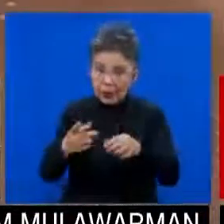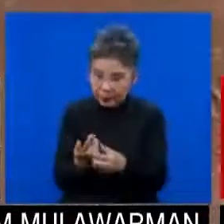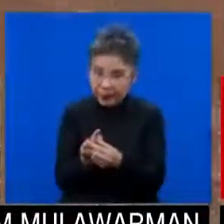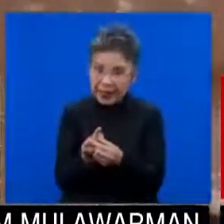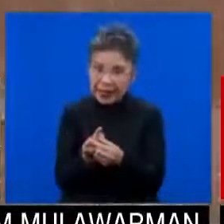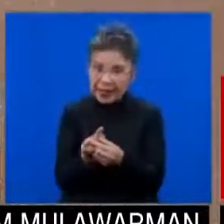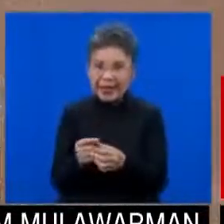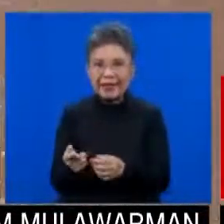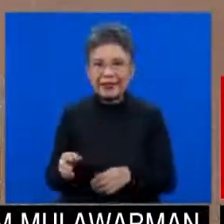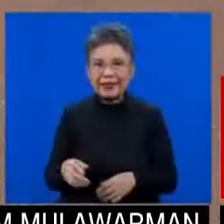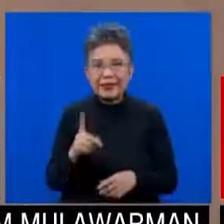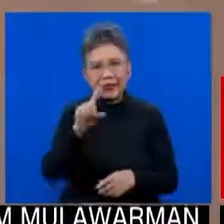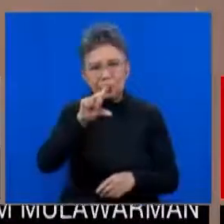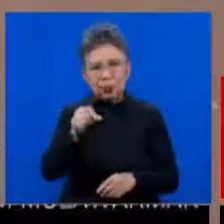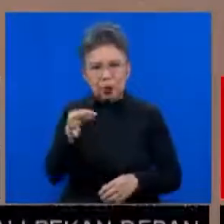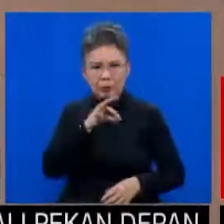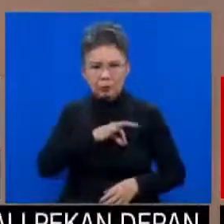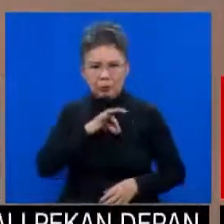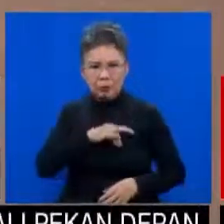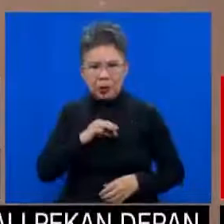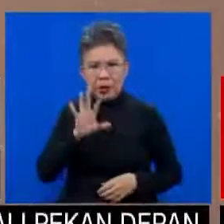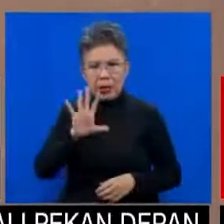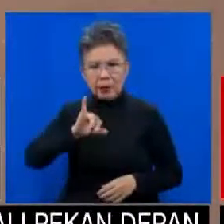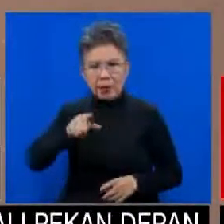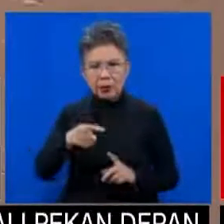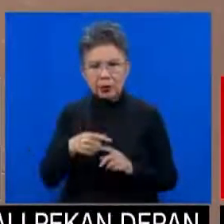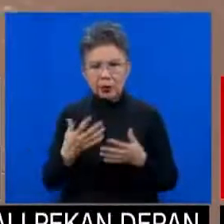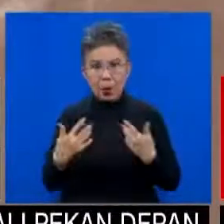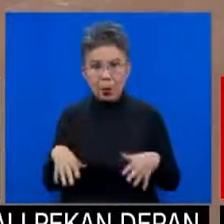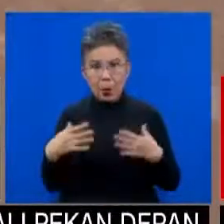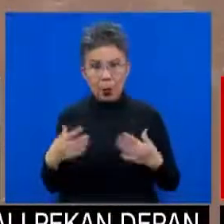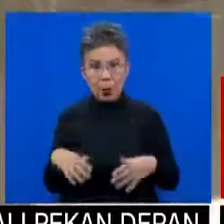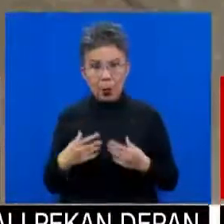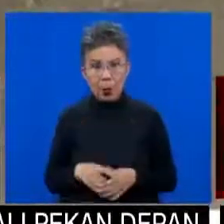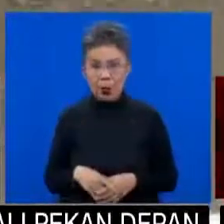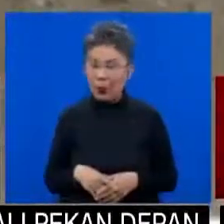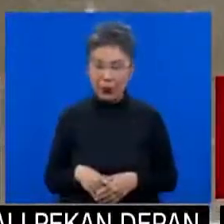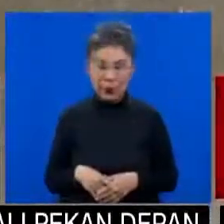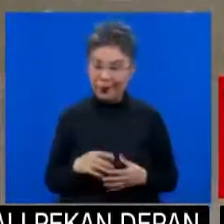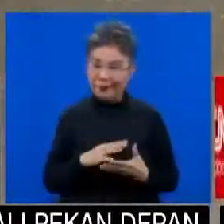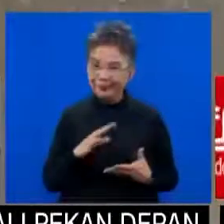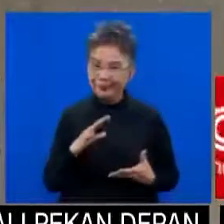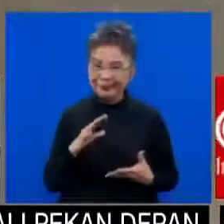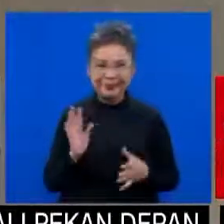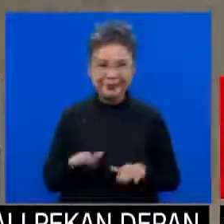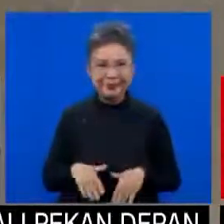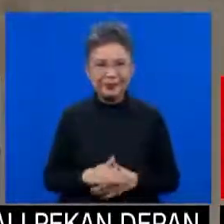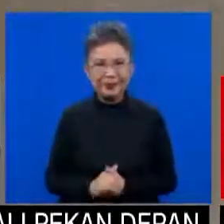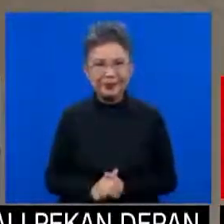benih. Dalam satu bulan, Bejo mendapat omset 5 juta rupiah. Tim Liputan CNN Indonesia.